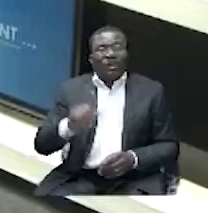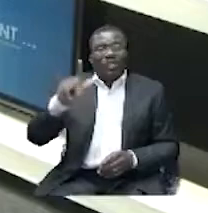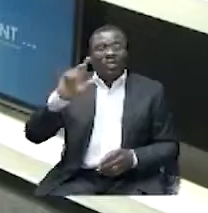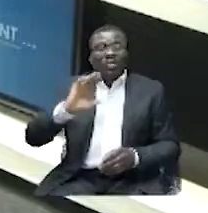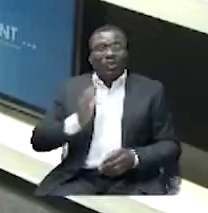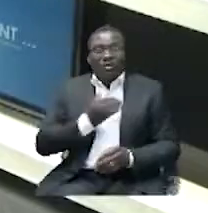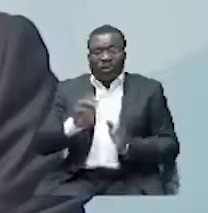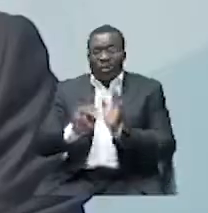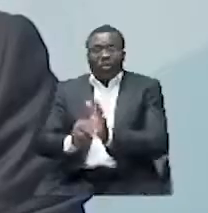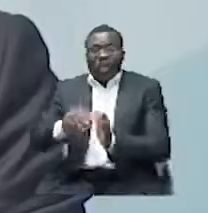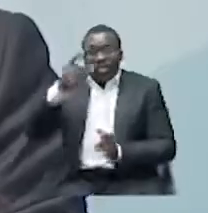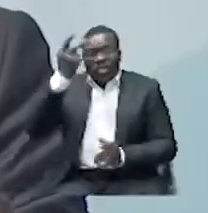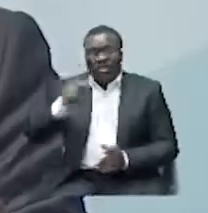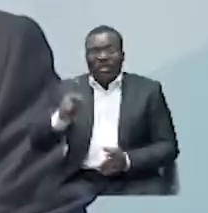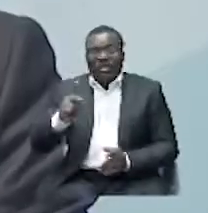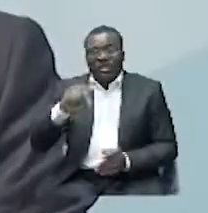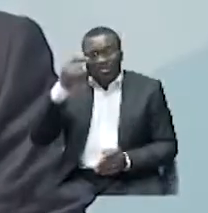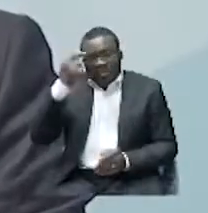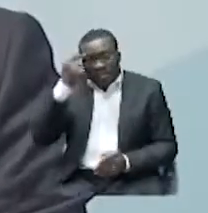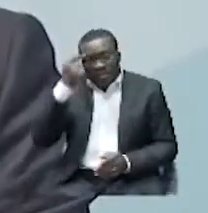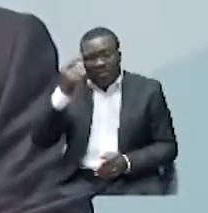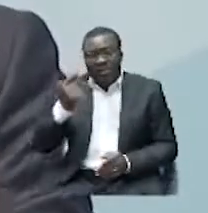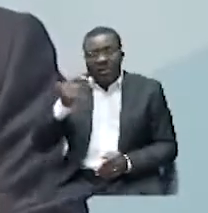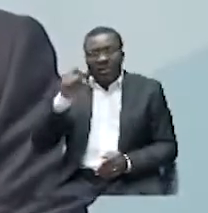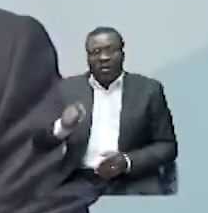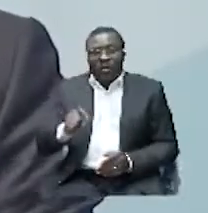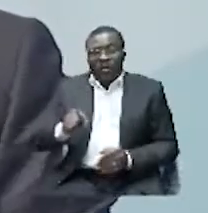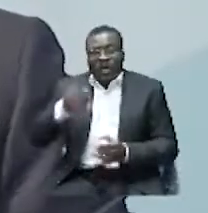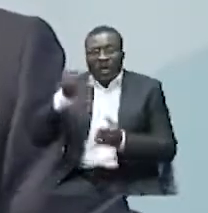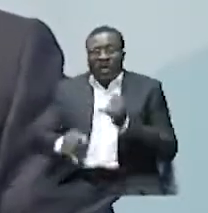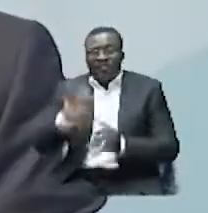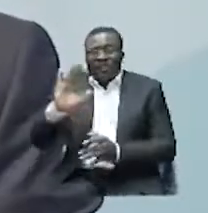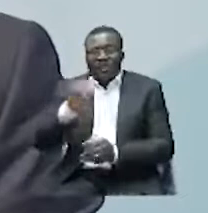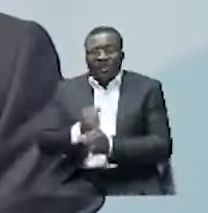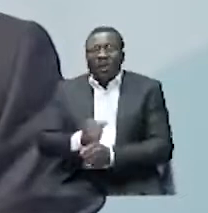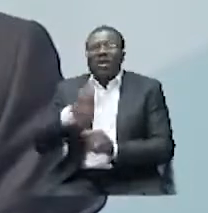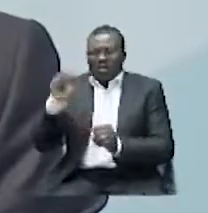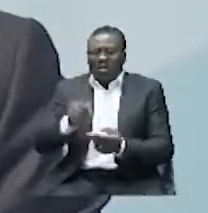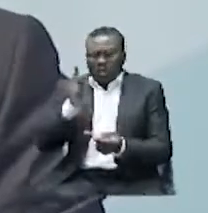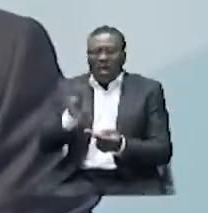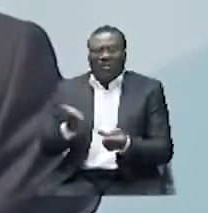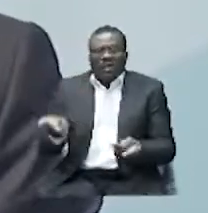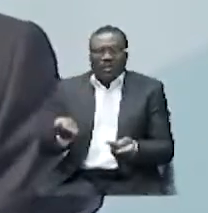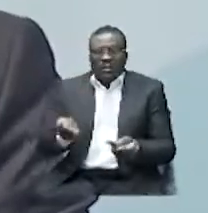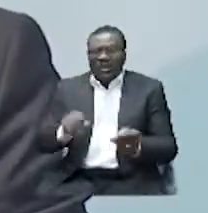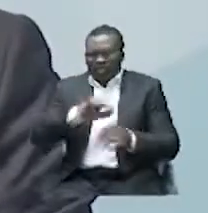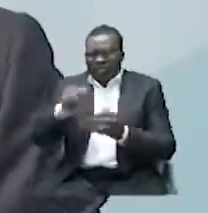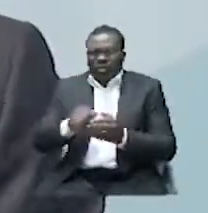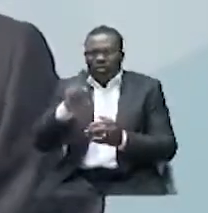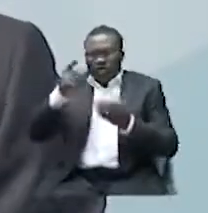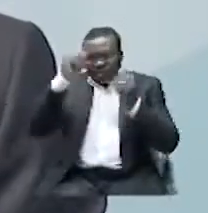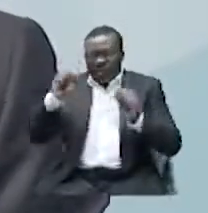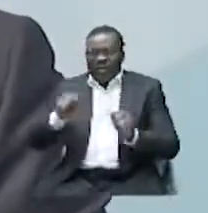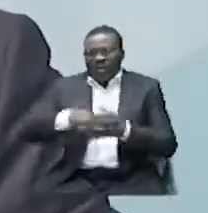Notre modèle politique pense qu'au bout de 5 ans, on peut apprécier les prestations du président